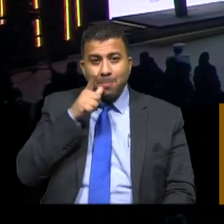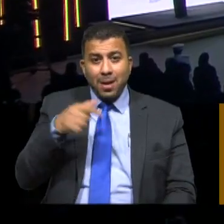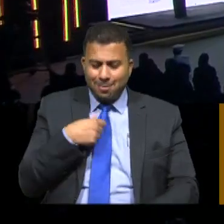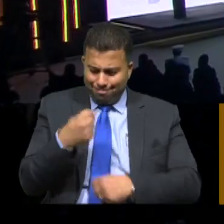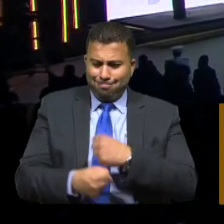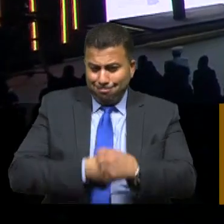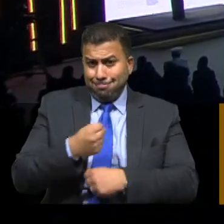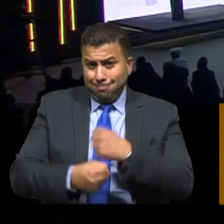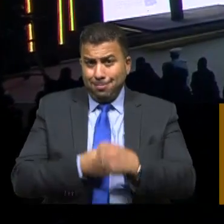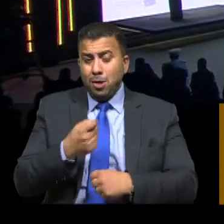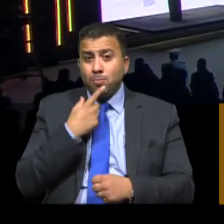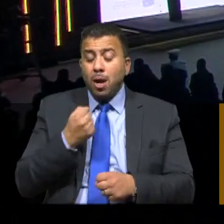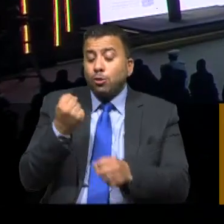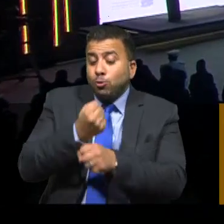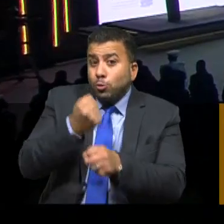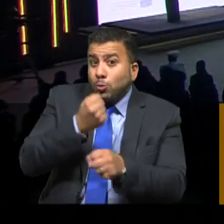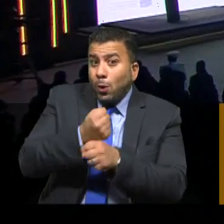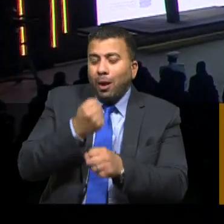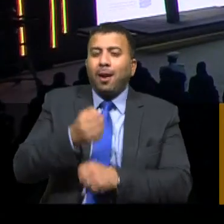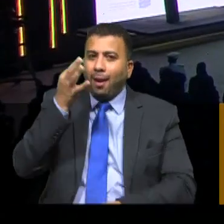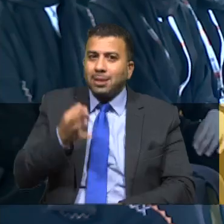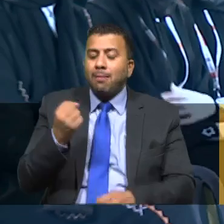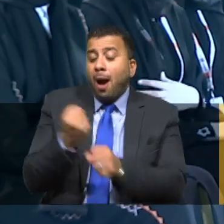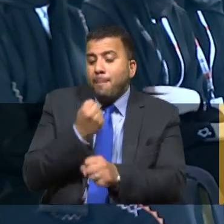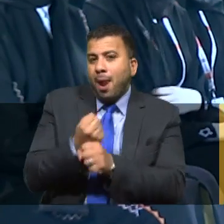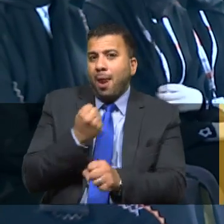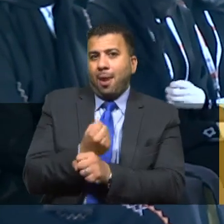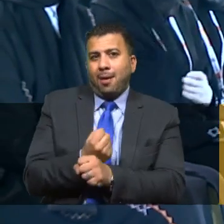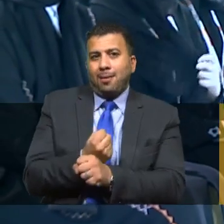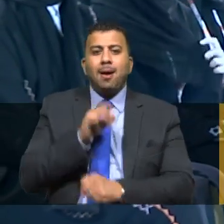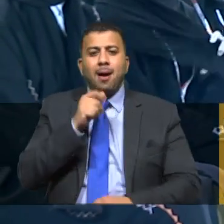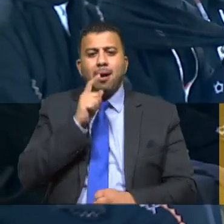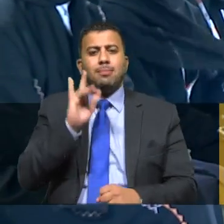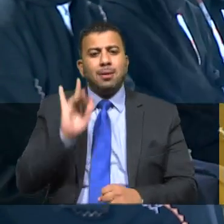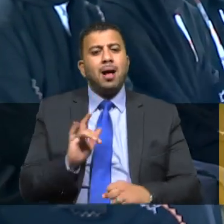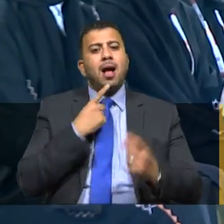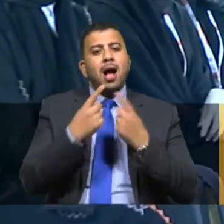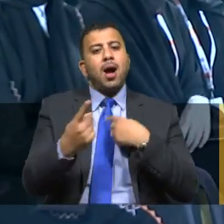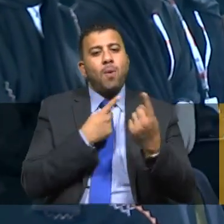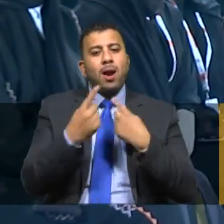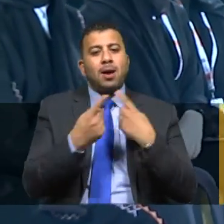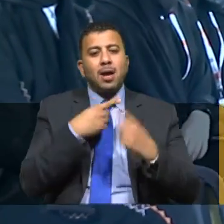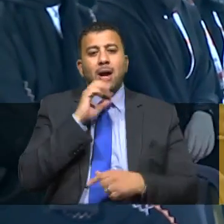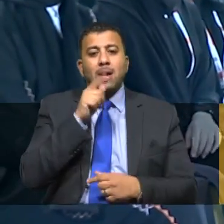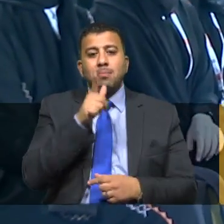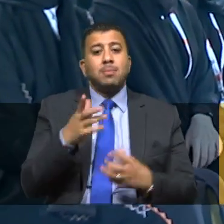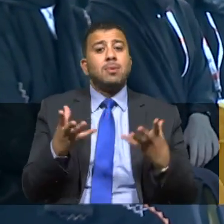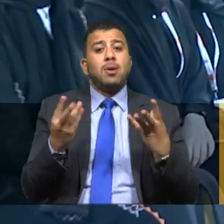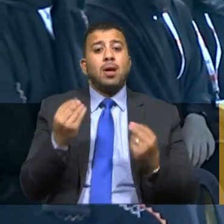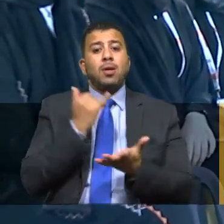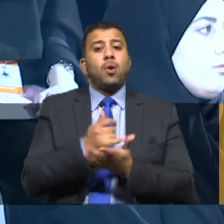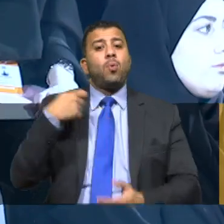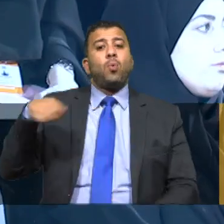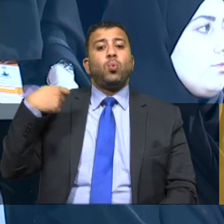له يتطلب مجهود ويتطلب عمل. تبعتها الجلسات الحوارية التي قدمها عدد من